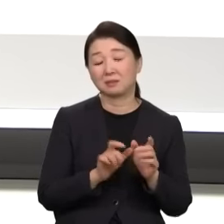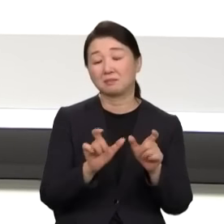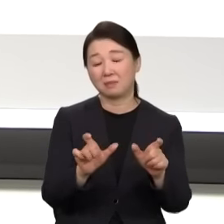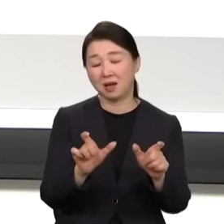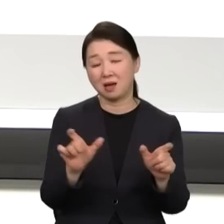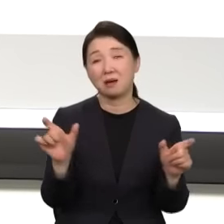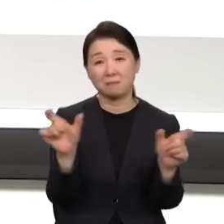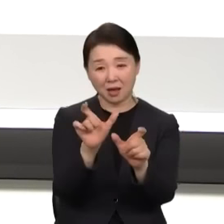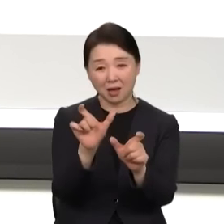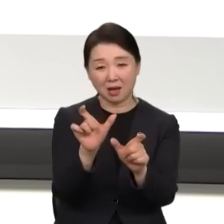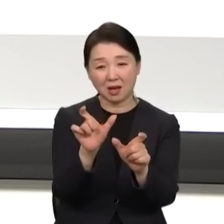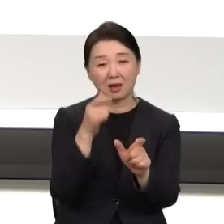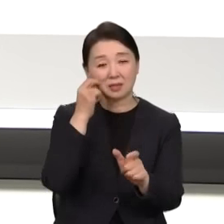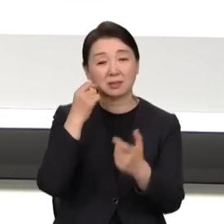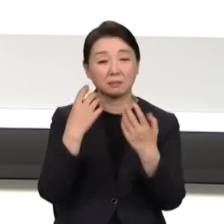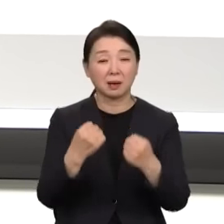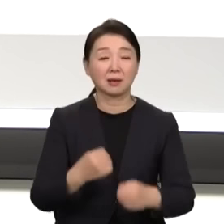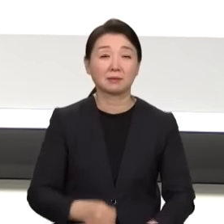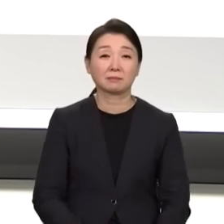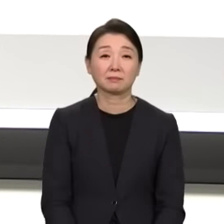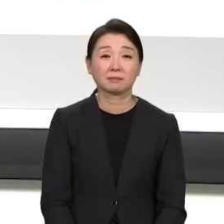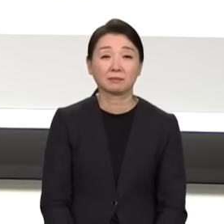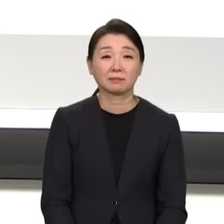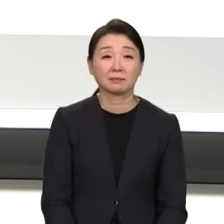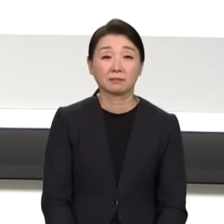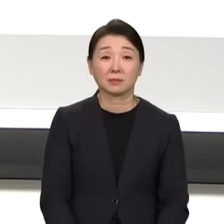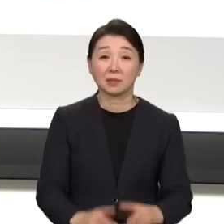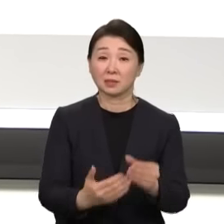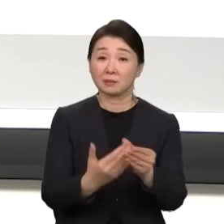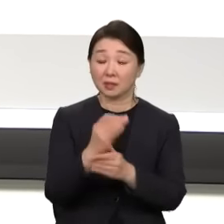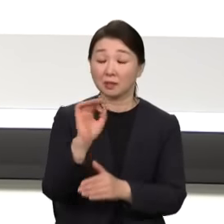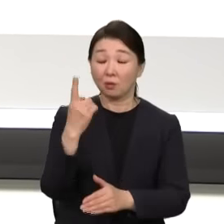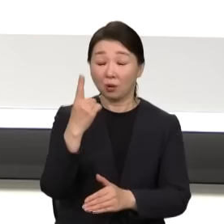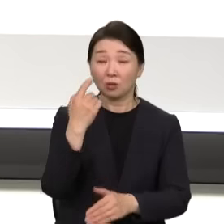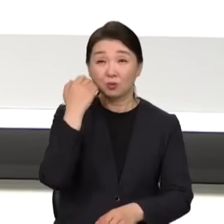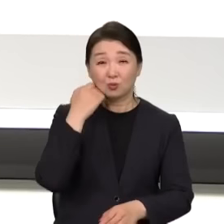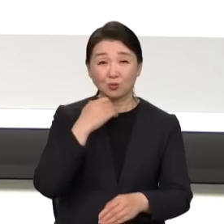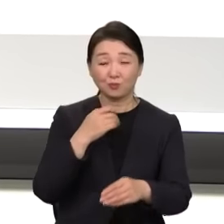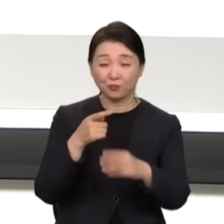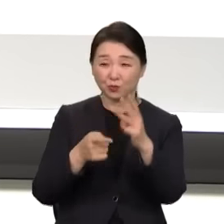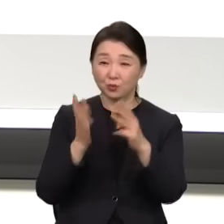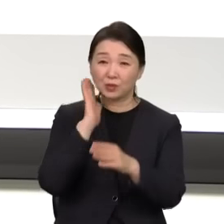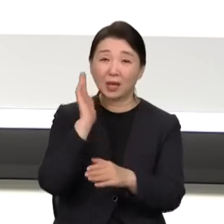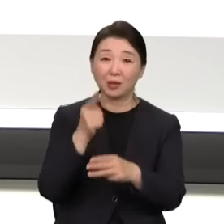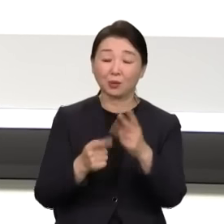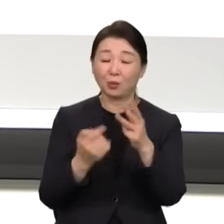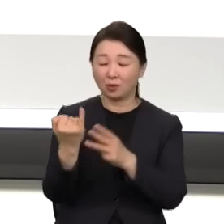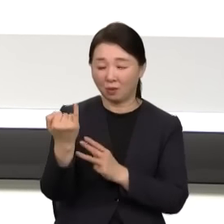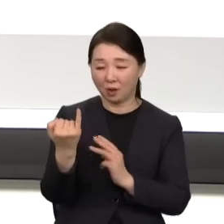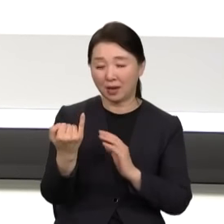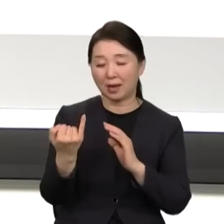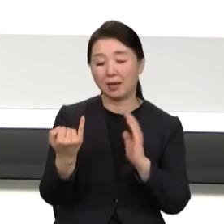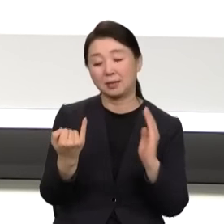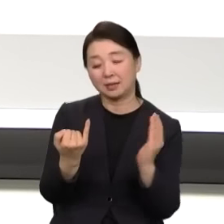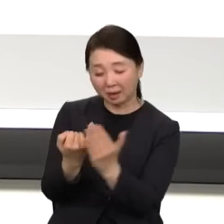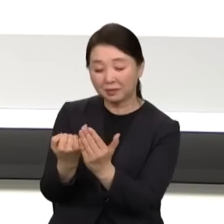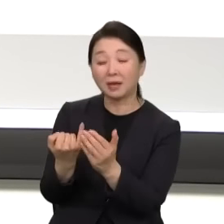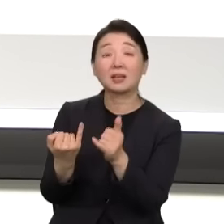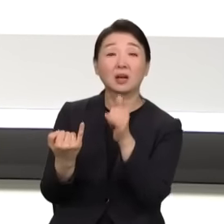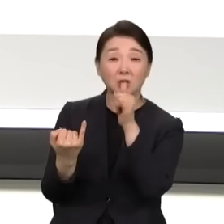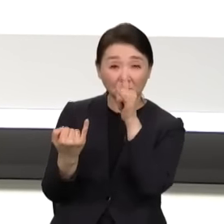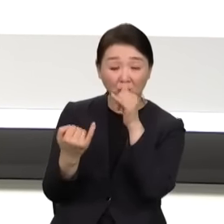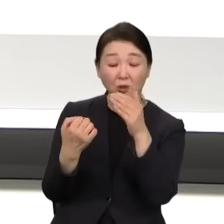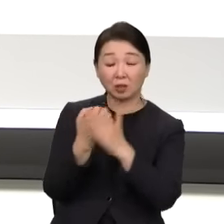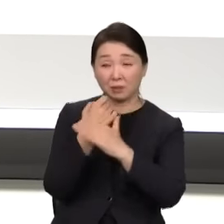사진들이 유행을 하고 인기를 끌고 있습니다 자 지금의 사태의 원인으로 윤성열 대통령의 과도한 김여 대한 감싸기가 있다라고